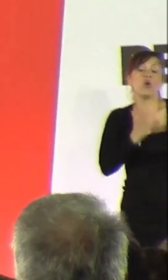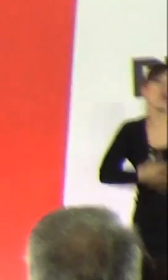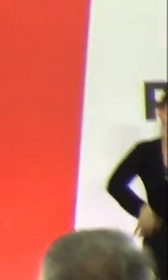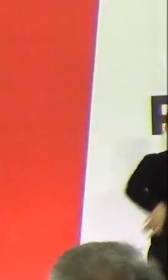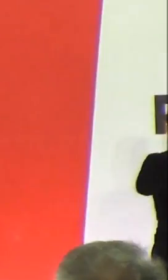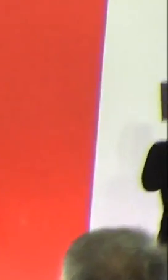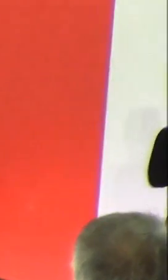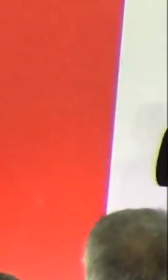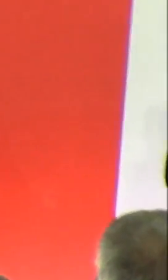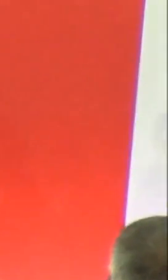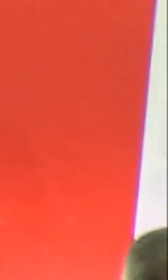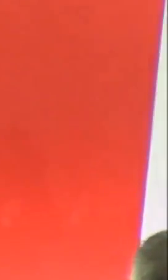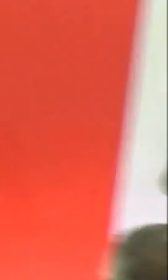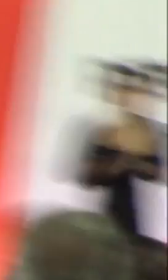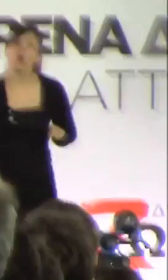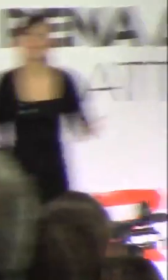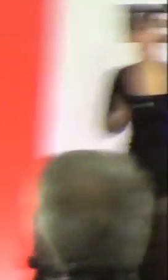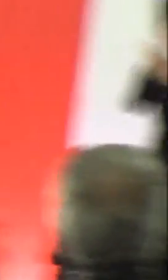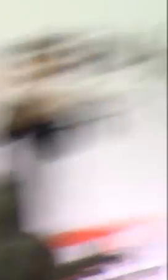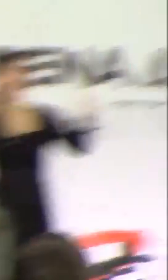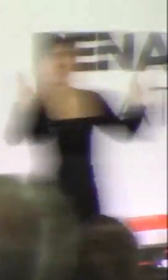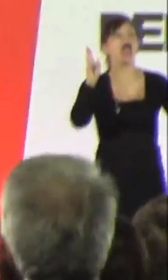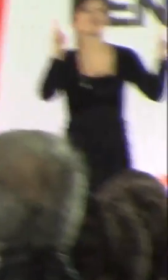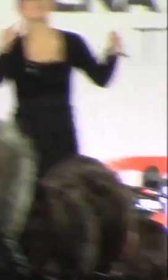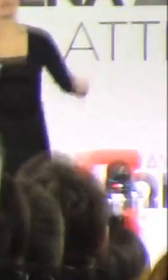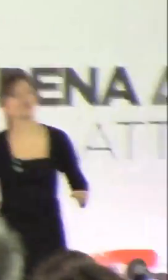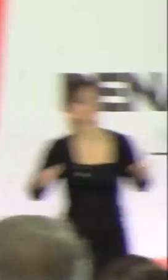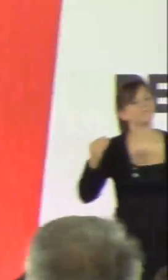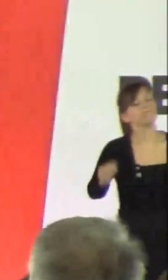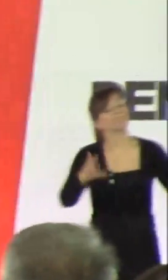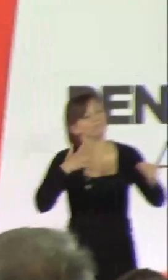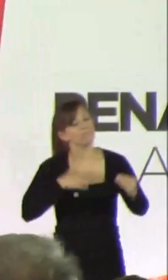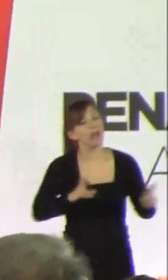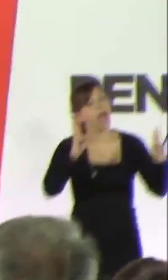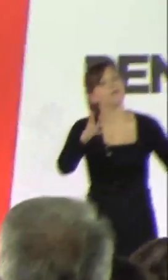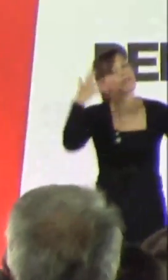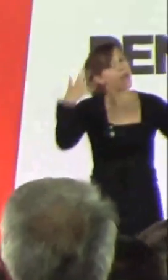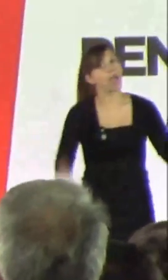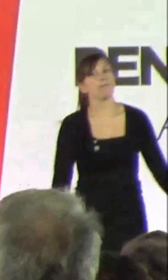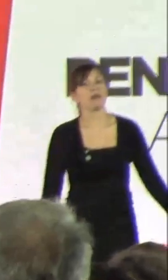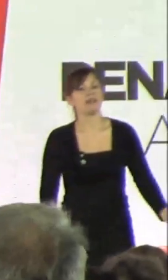Ο λαός μας μπορεί να έχει ξανά ελπίδα, προοπτική.